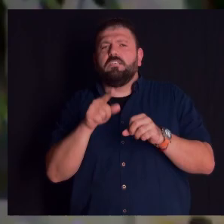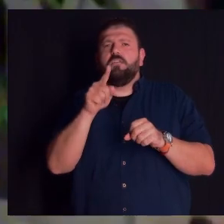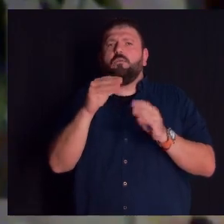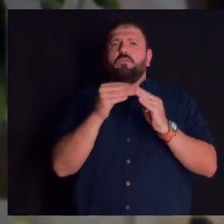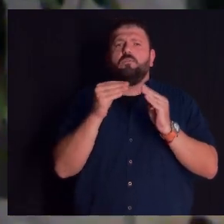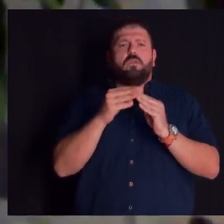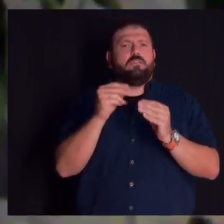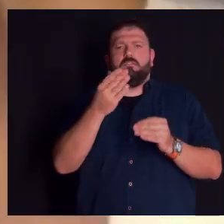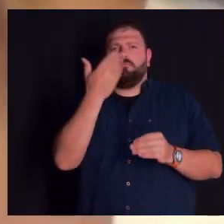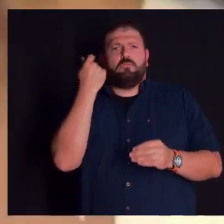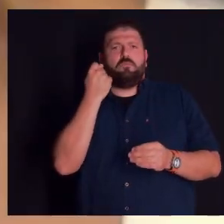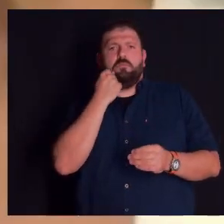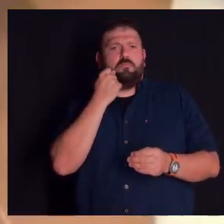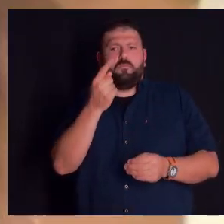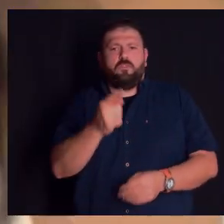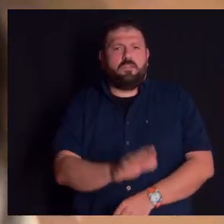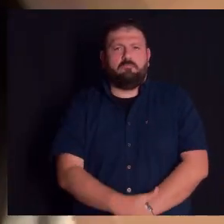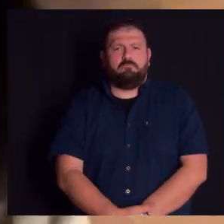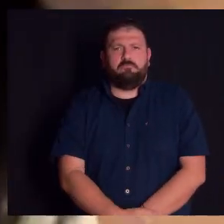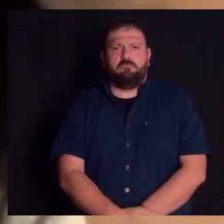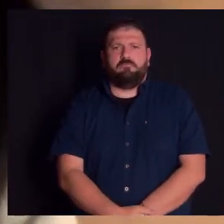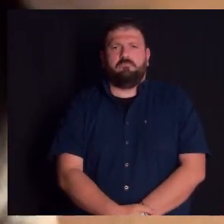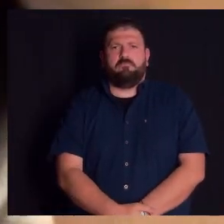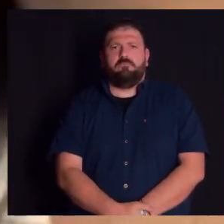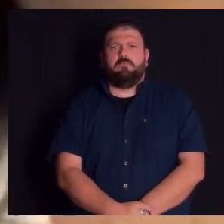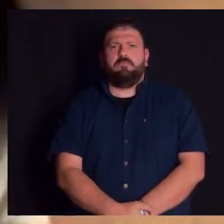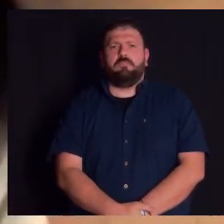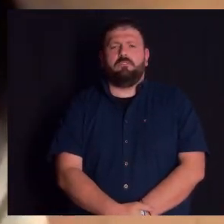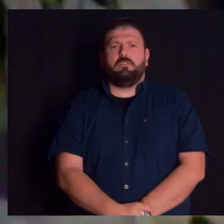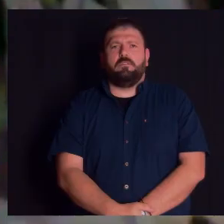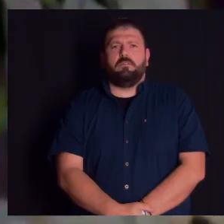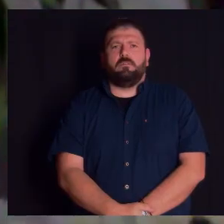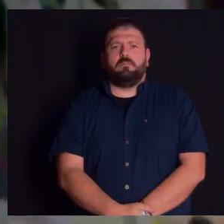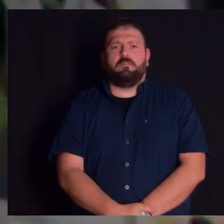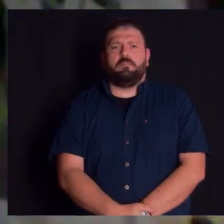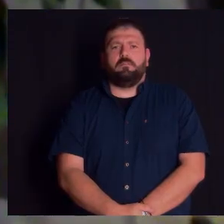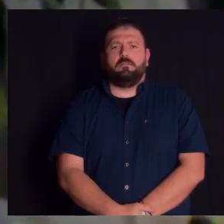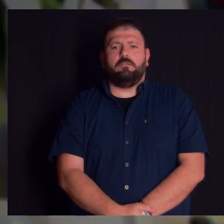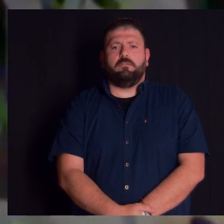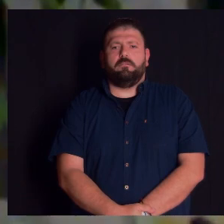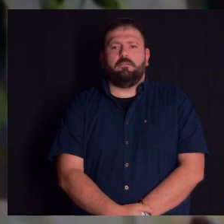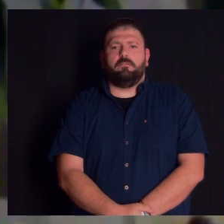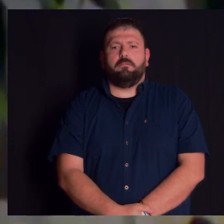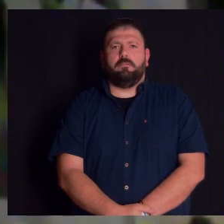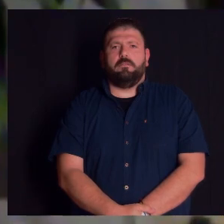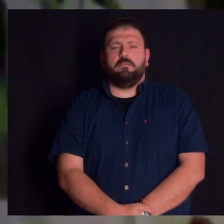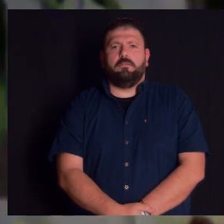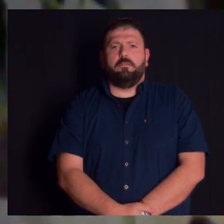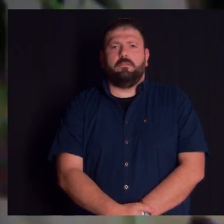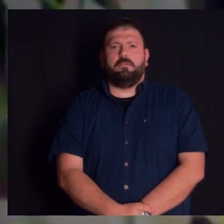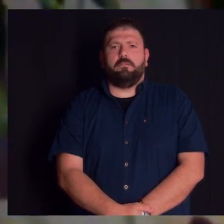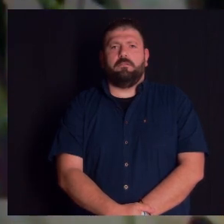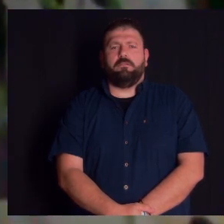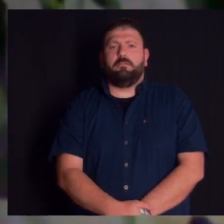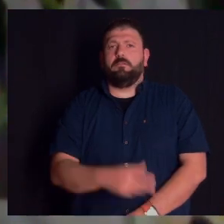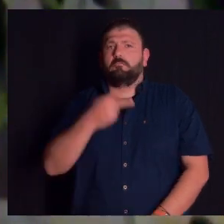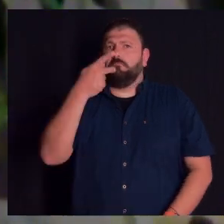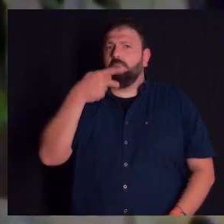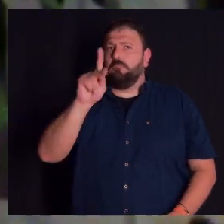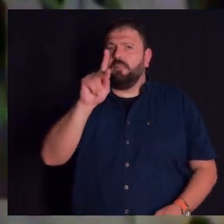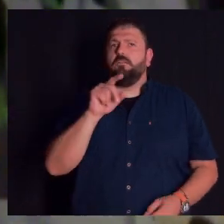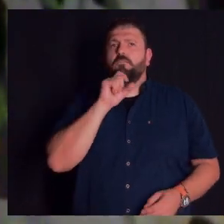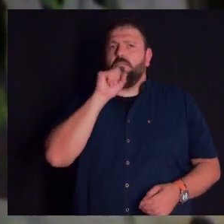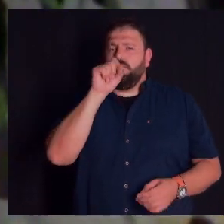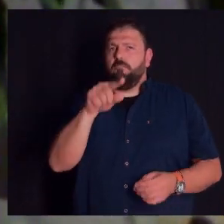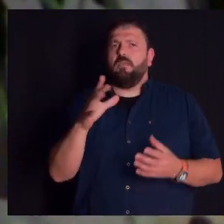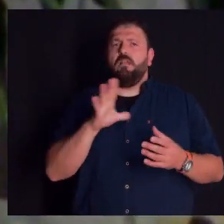your casa. office, at home, in quarantine. Большой вклад в это внесла компания, сделав нам интернет-магазин. Pero también fue una But